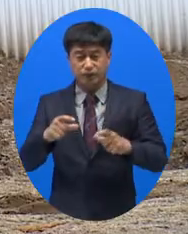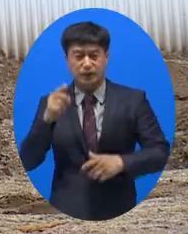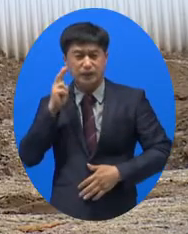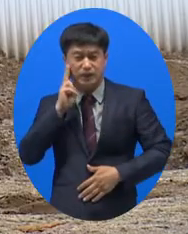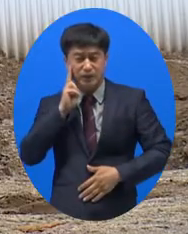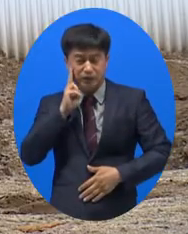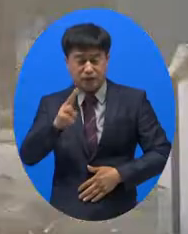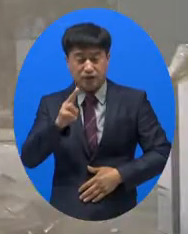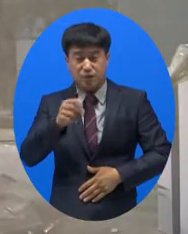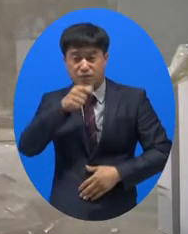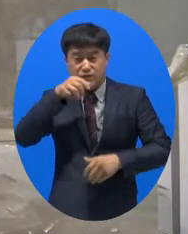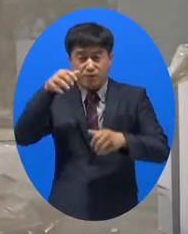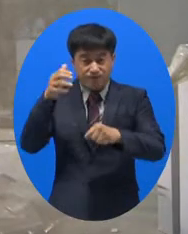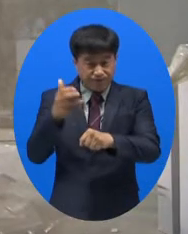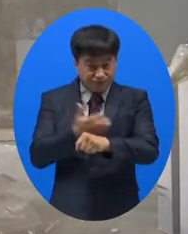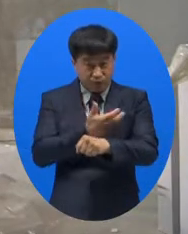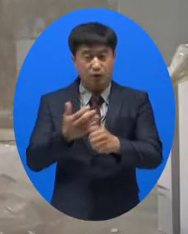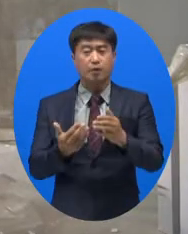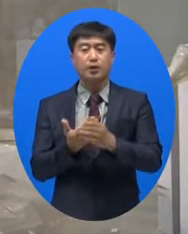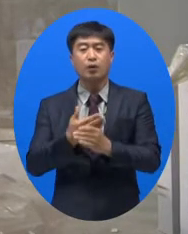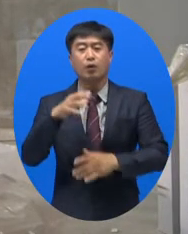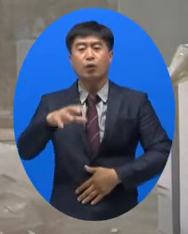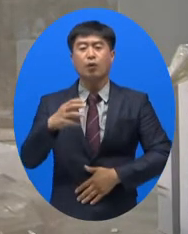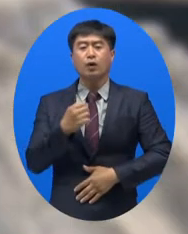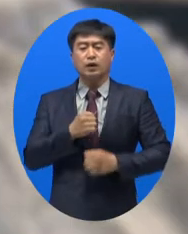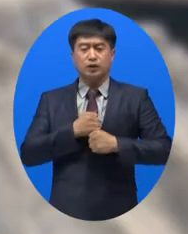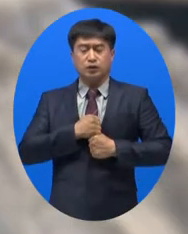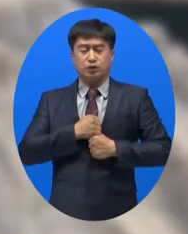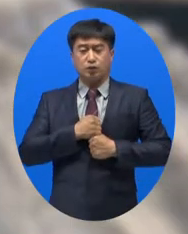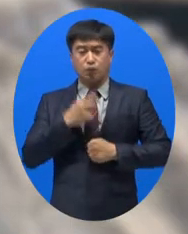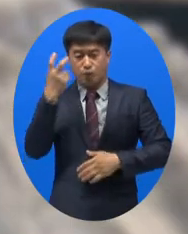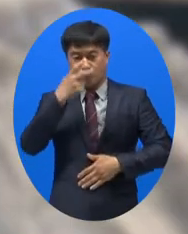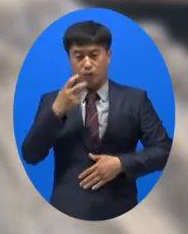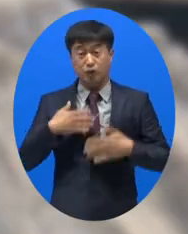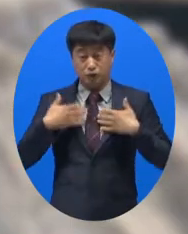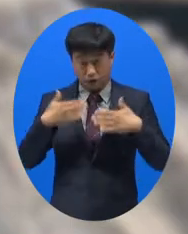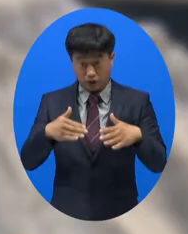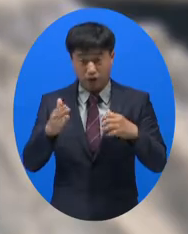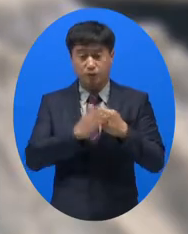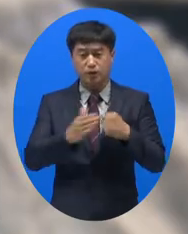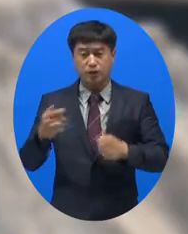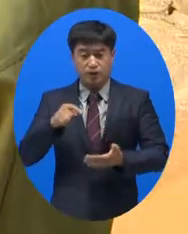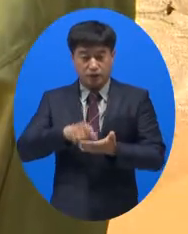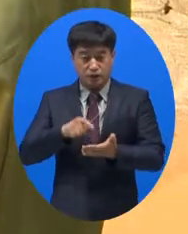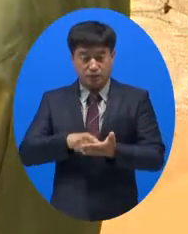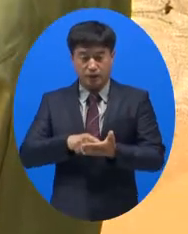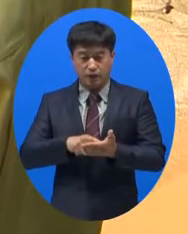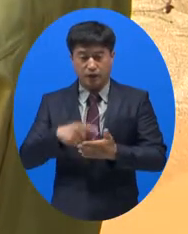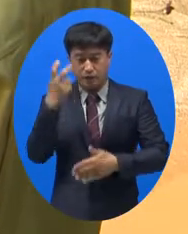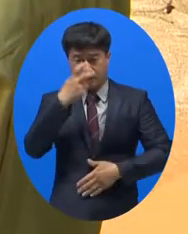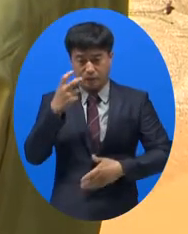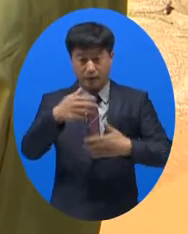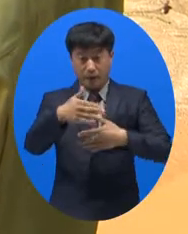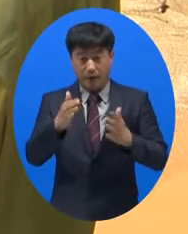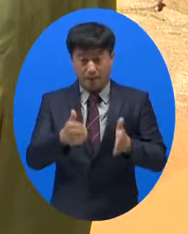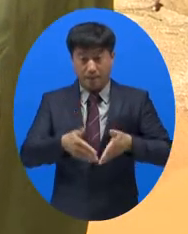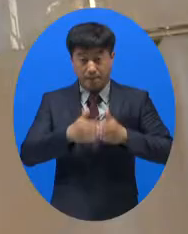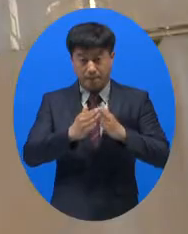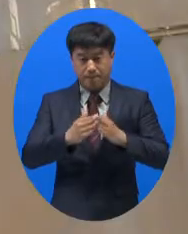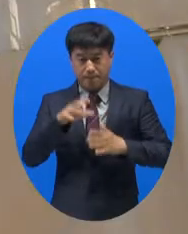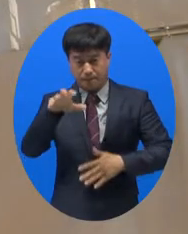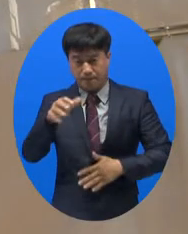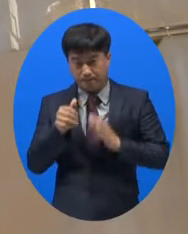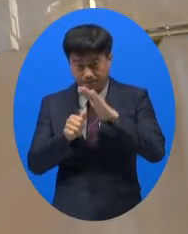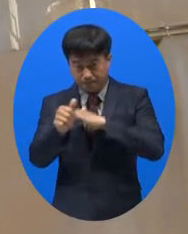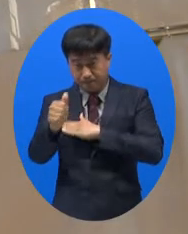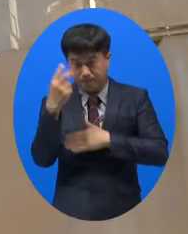수도권을 중심으로 기록적인 집중호우가 발생하면서 현장 안전관리가 취약해질 수 있는 만큼 긴급 안전점검반을 편성해